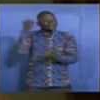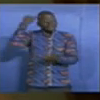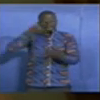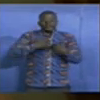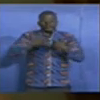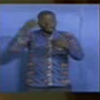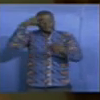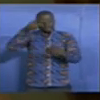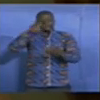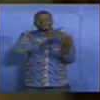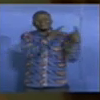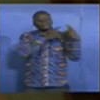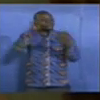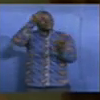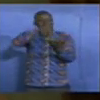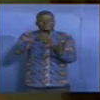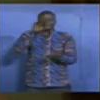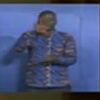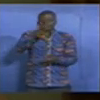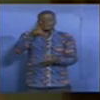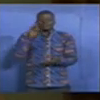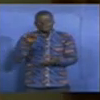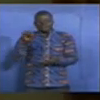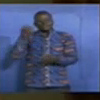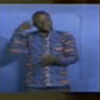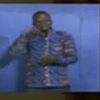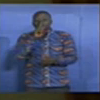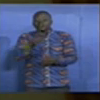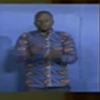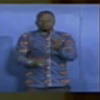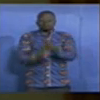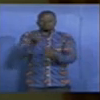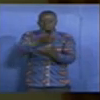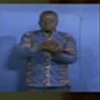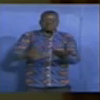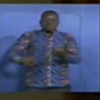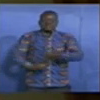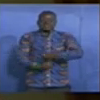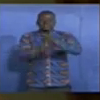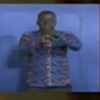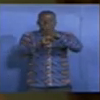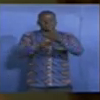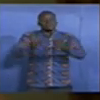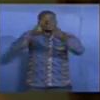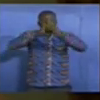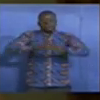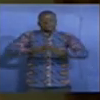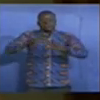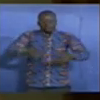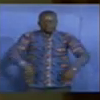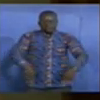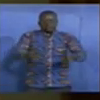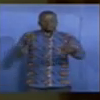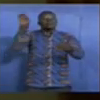150 policiers municipaux qui seront pour la plupart déployés pour la sécurité urbaine et la sécurité routière y comprise. Le